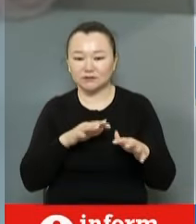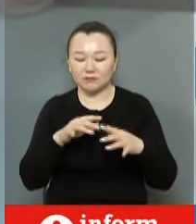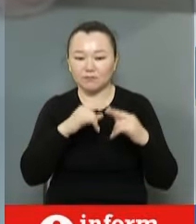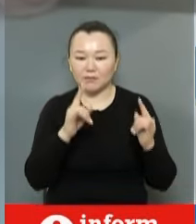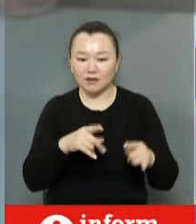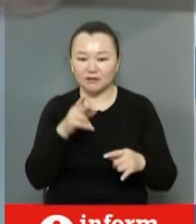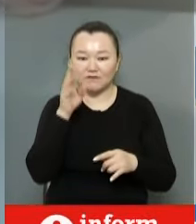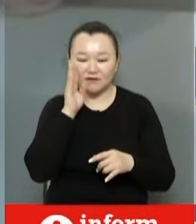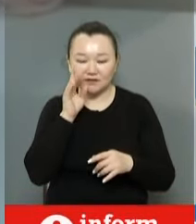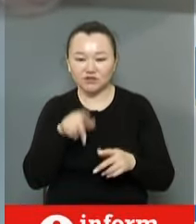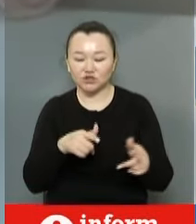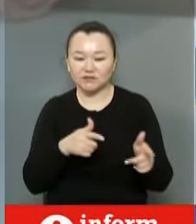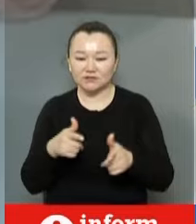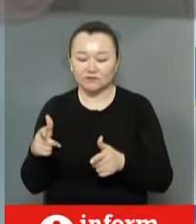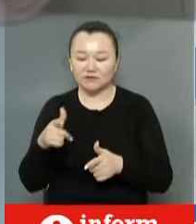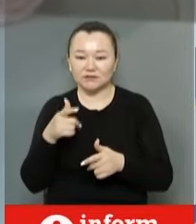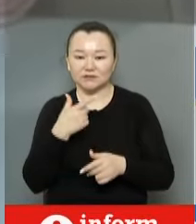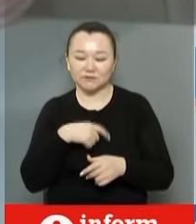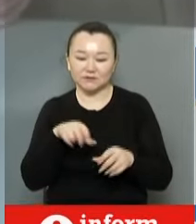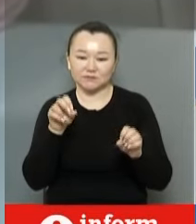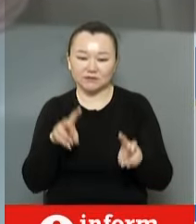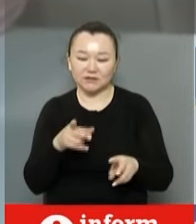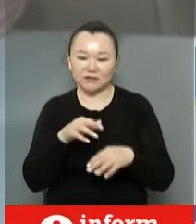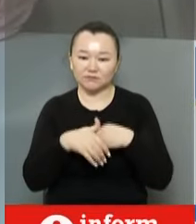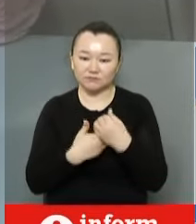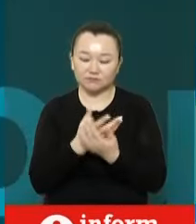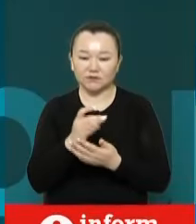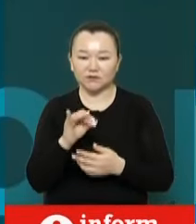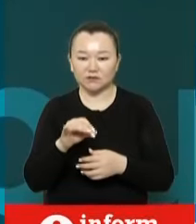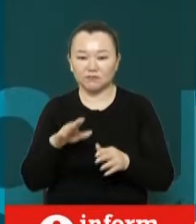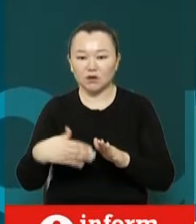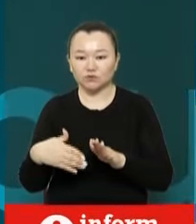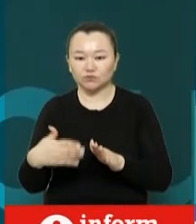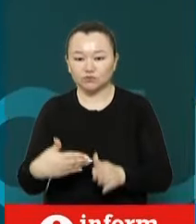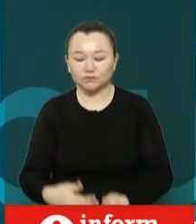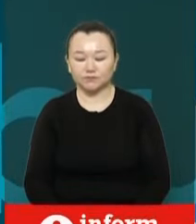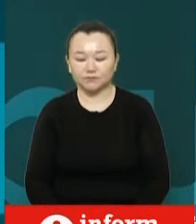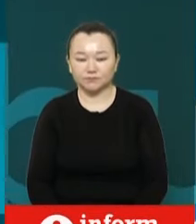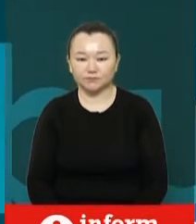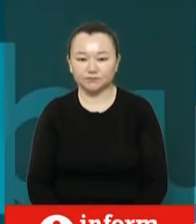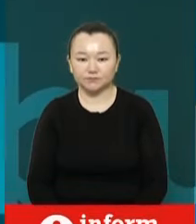и даже изготовили специальные приспособления для мытья рук и посуды.